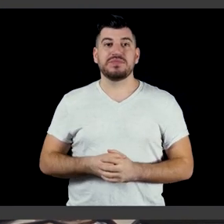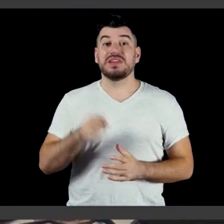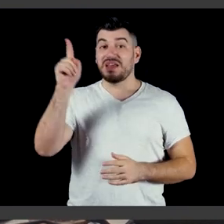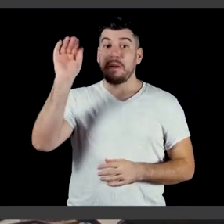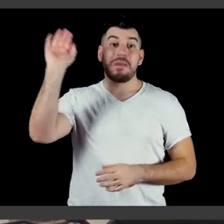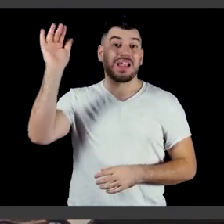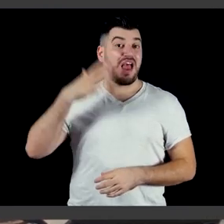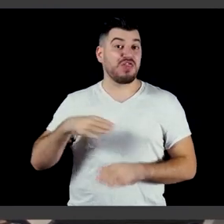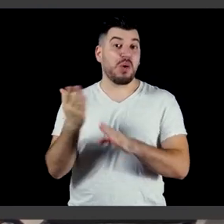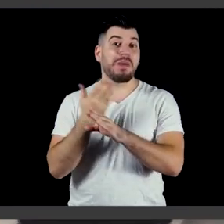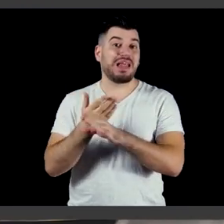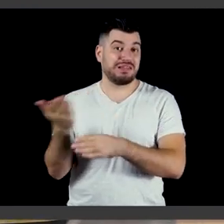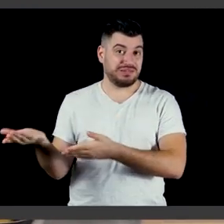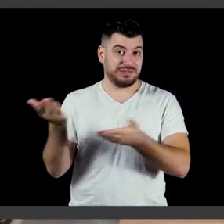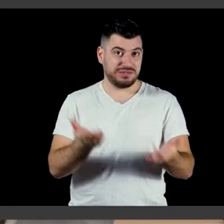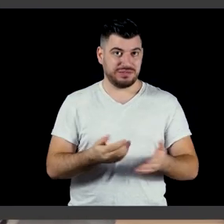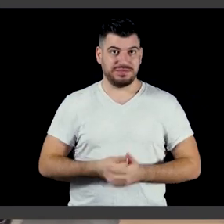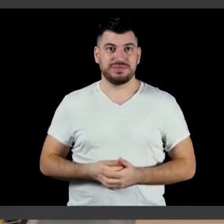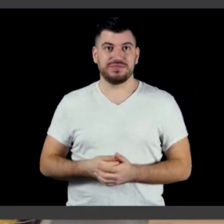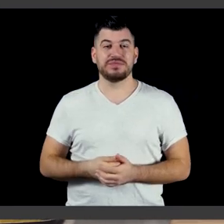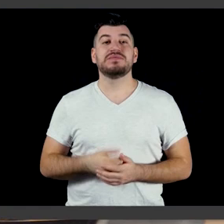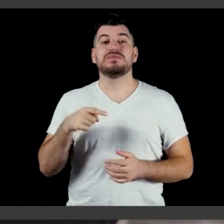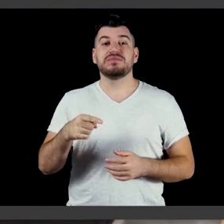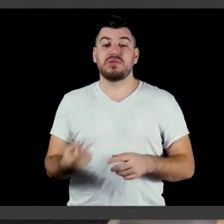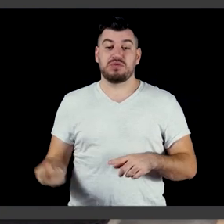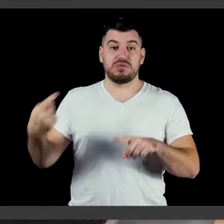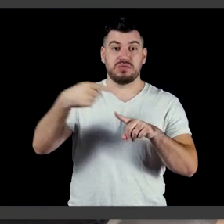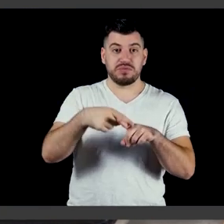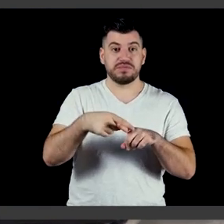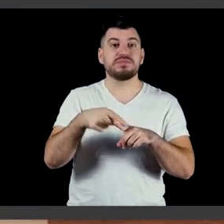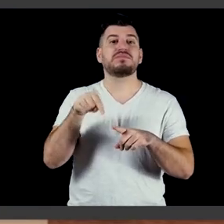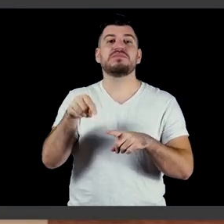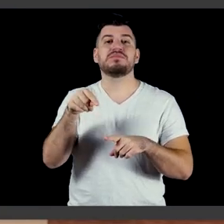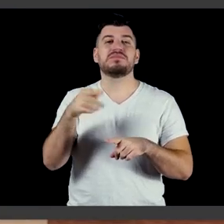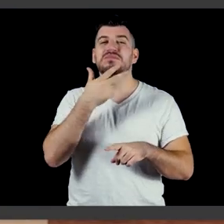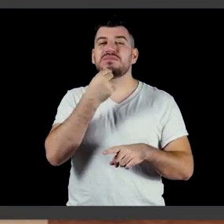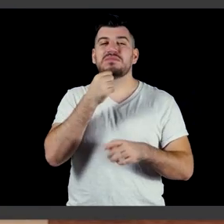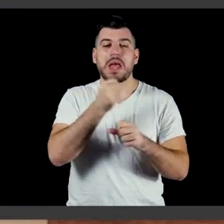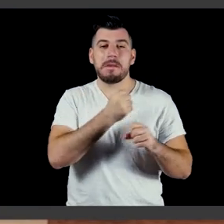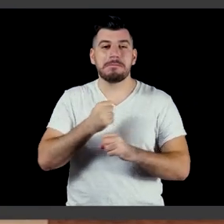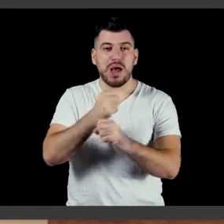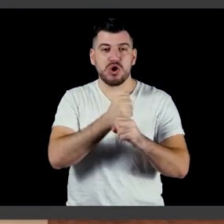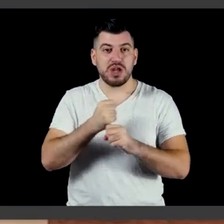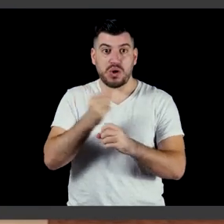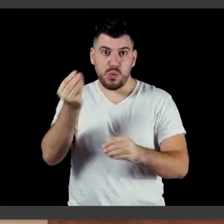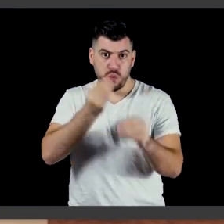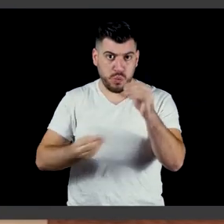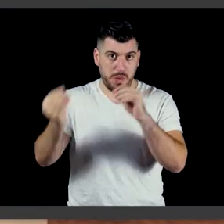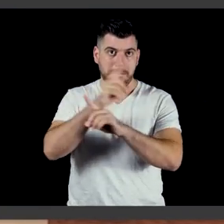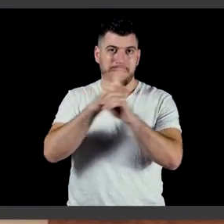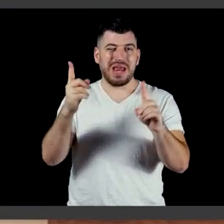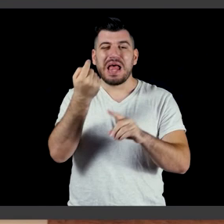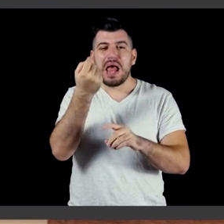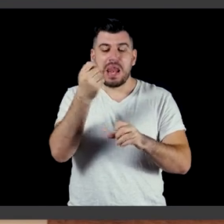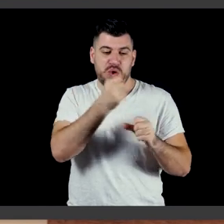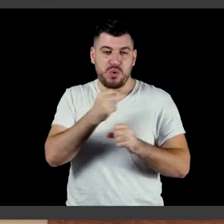πατάτες. Ευχαριστώ. Λοιπόν, προσθέτουμε μαγιονέζα και δεν θα το παρακάνετε. Θα βάλετε μαγιονέζα